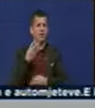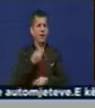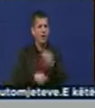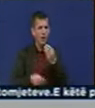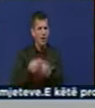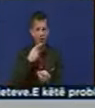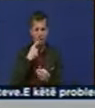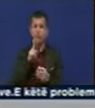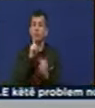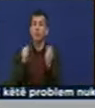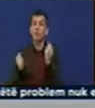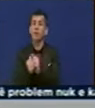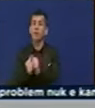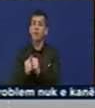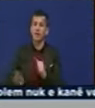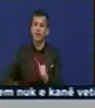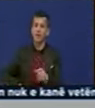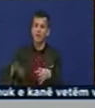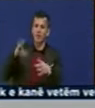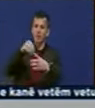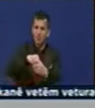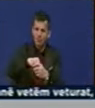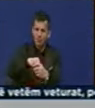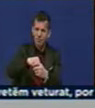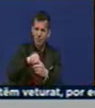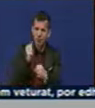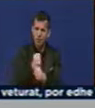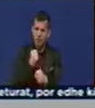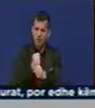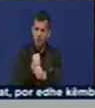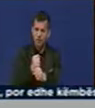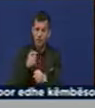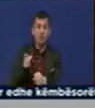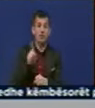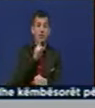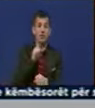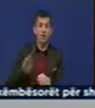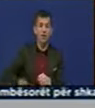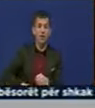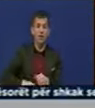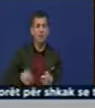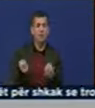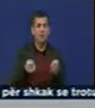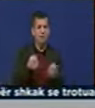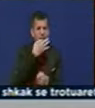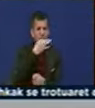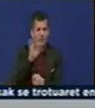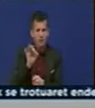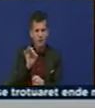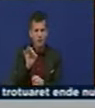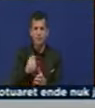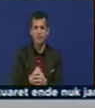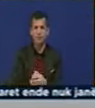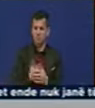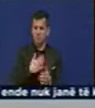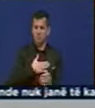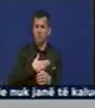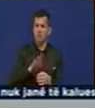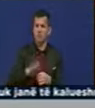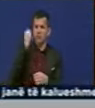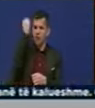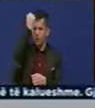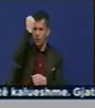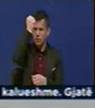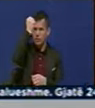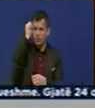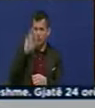me gratë në tregun e punës, e sidomos nëse ato janë në funksione menaxheriale. Në vendin tonë, edhe në sektorët